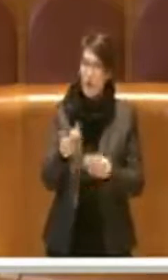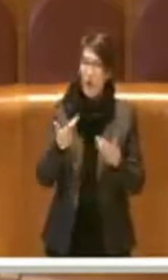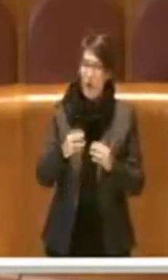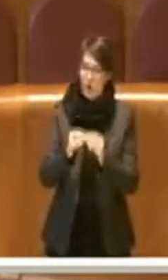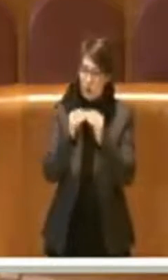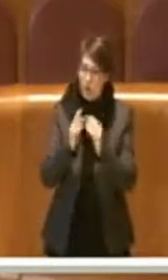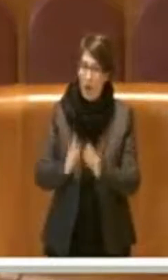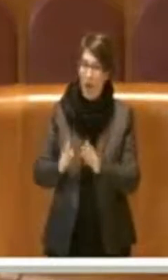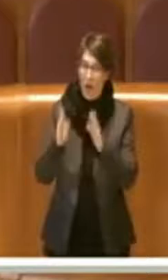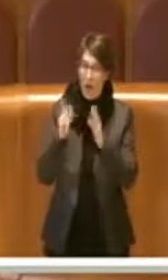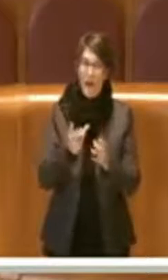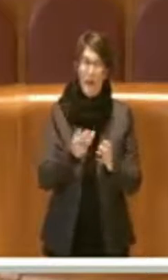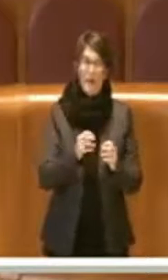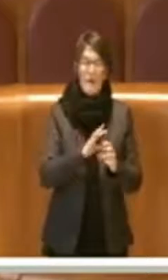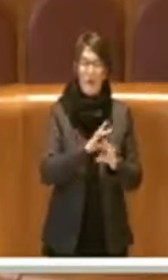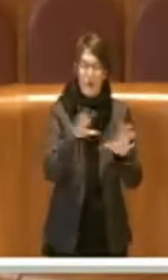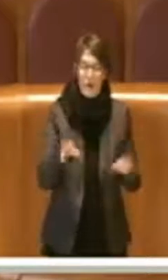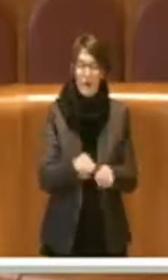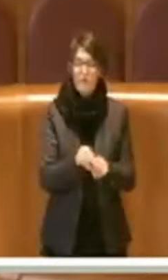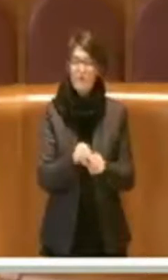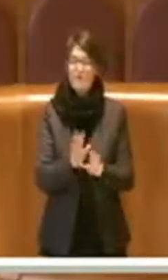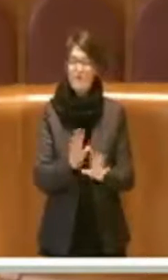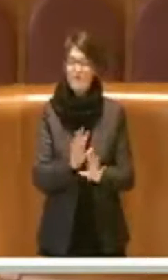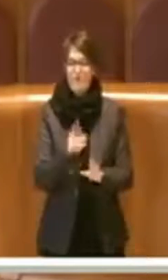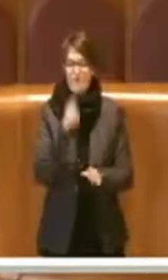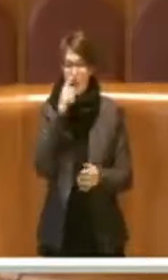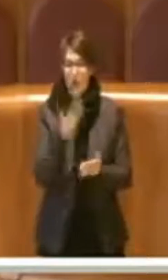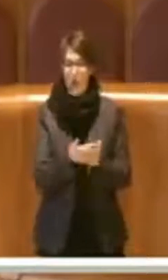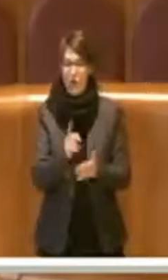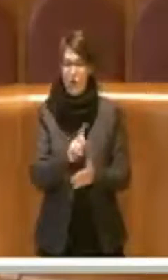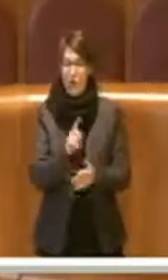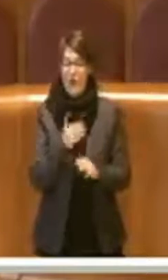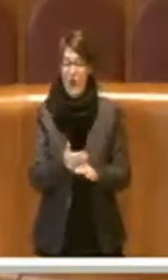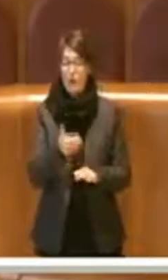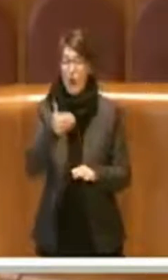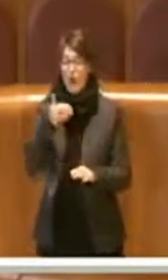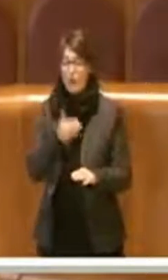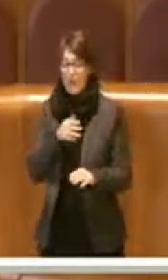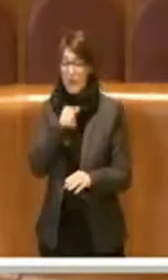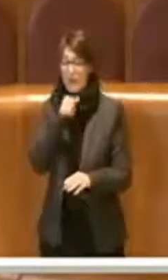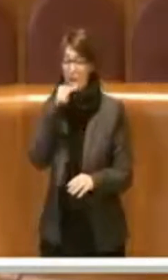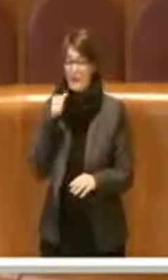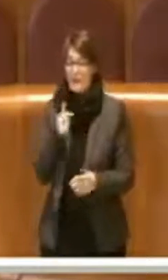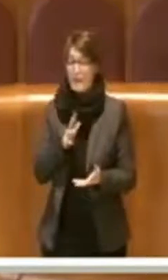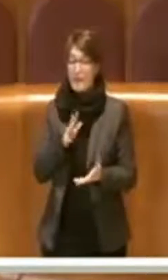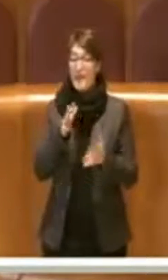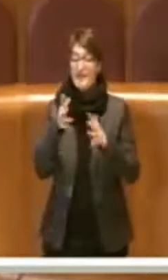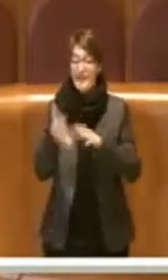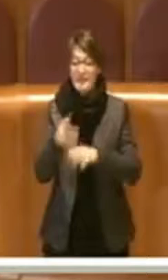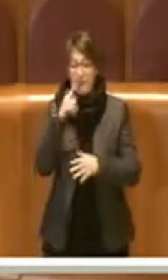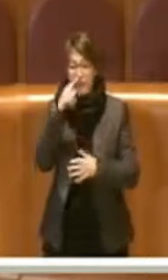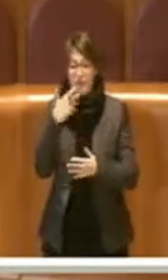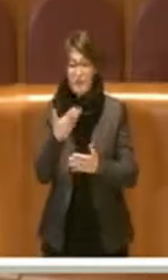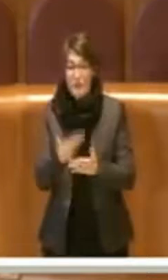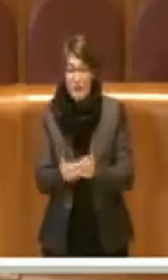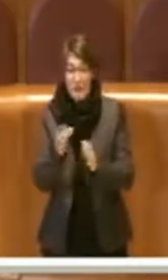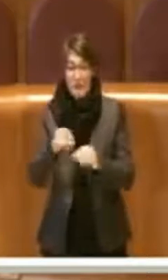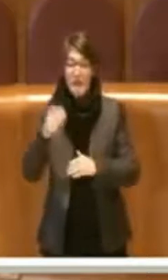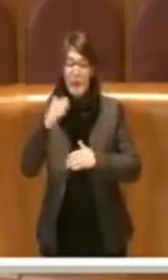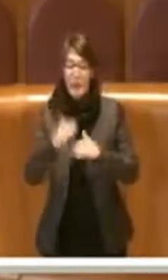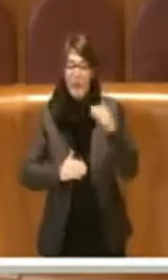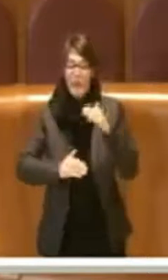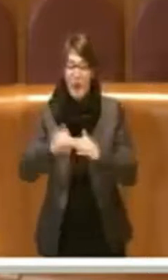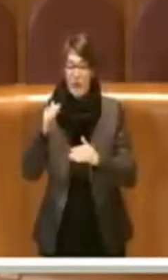prima non fossero state fatte le dovute trasformazioni in merito alle opere pubbliche e alle infrastrutture